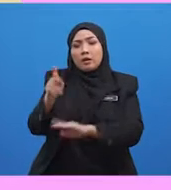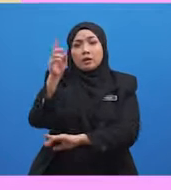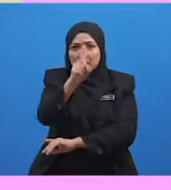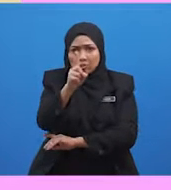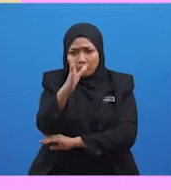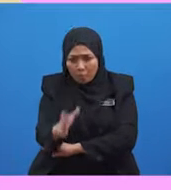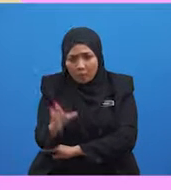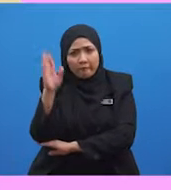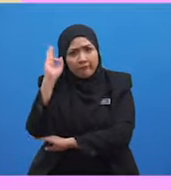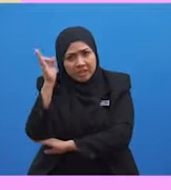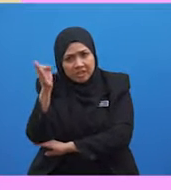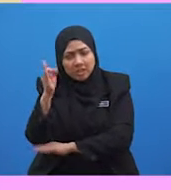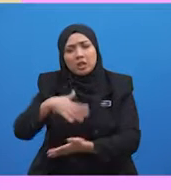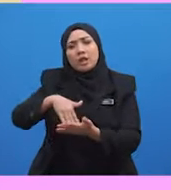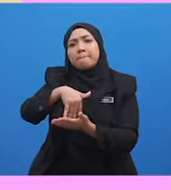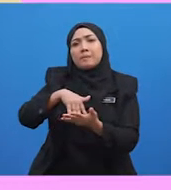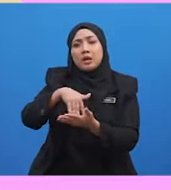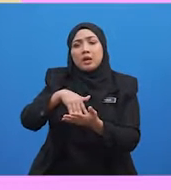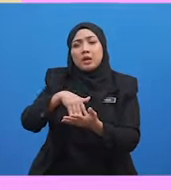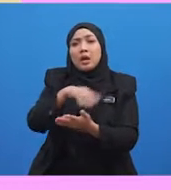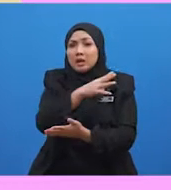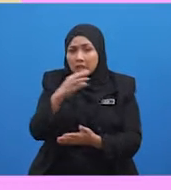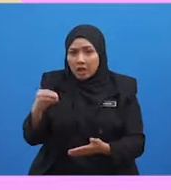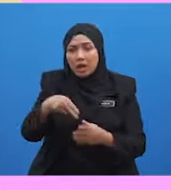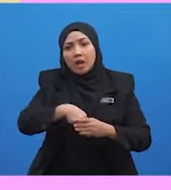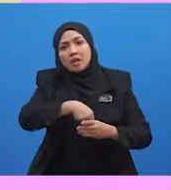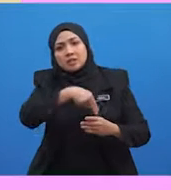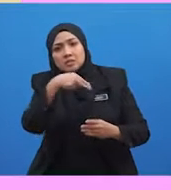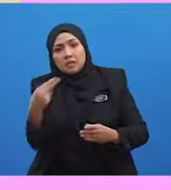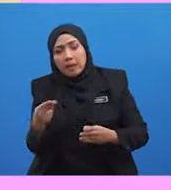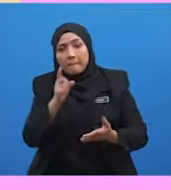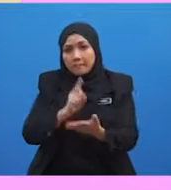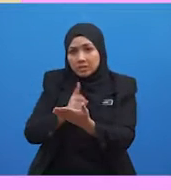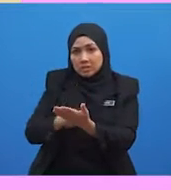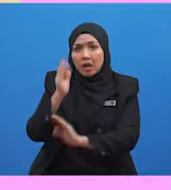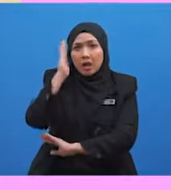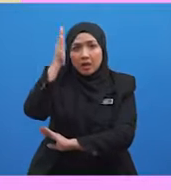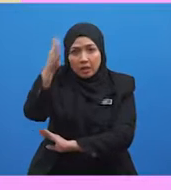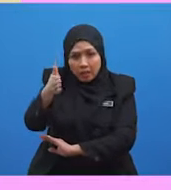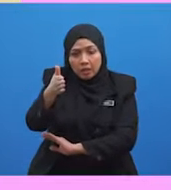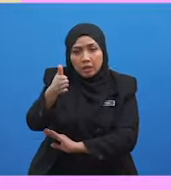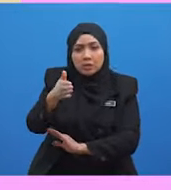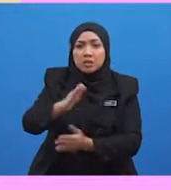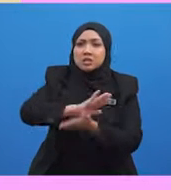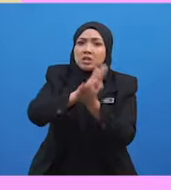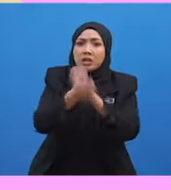maka hasil perbincangan akan menjadi kurang memuaskan.